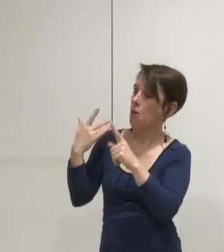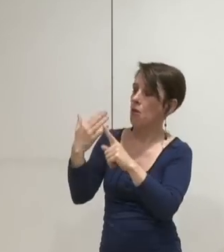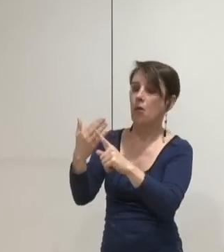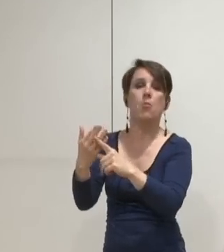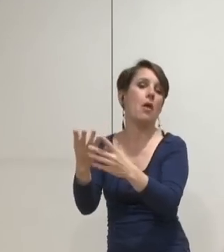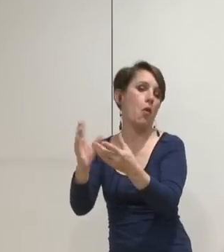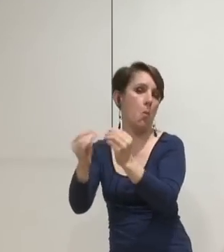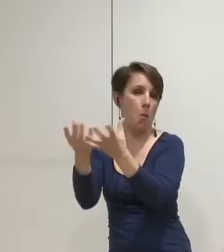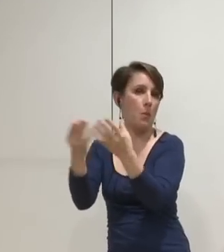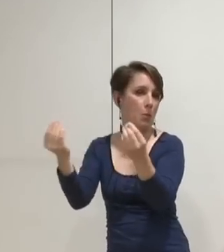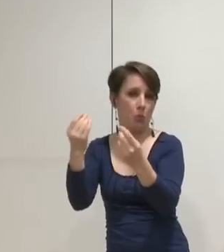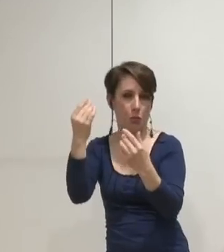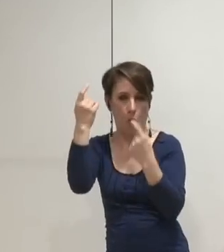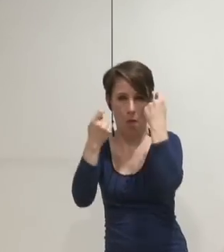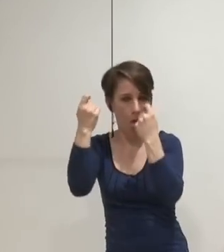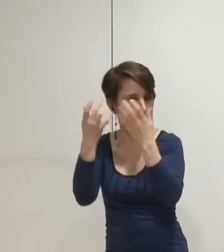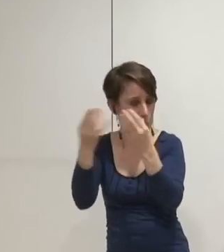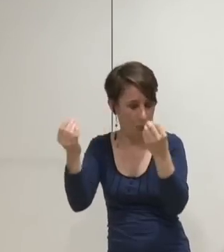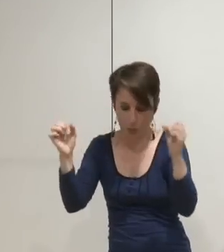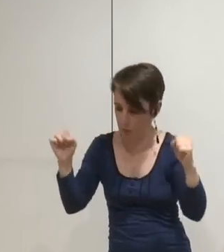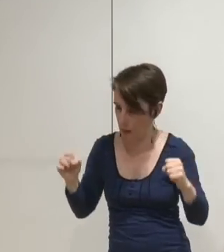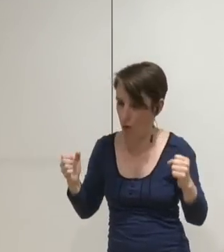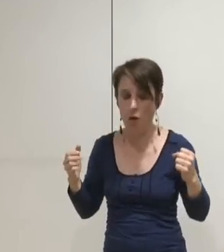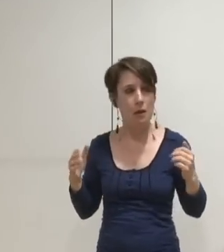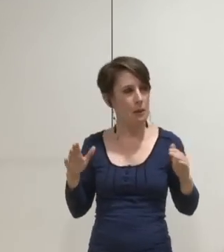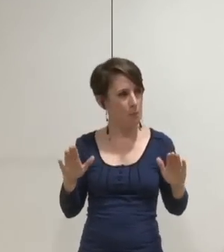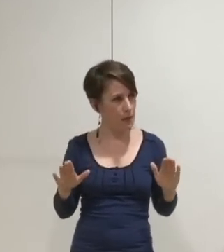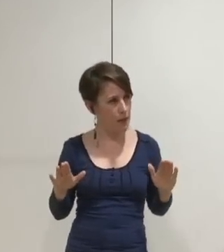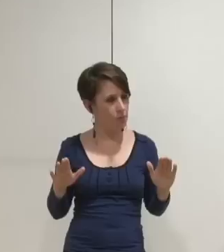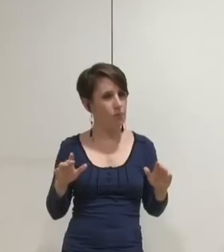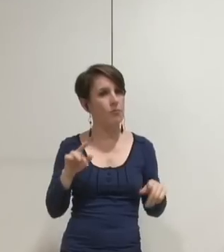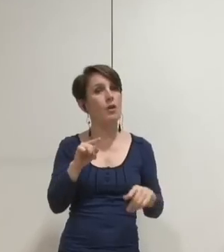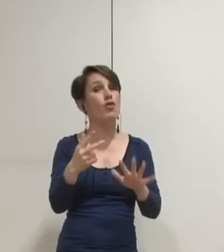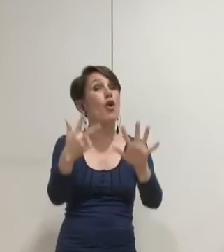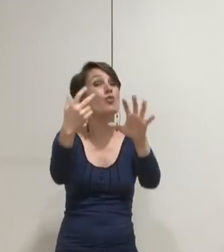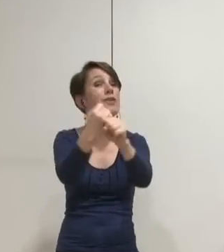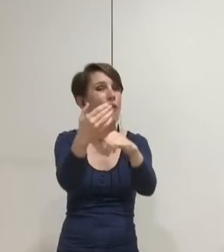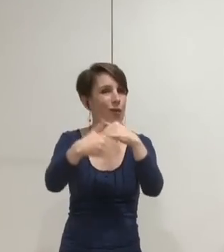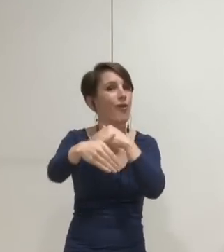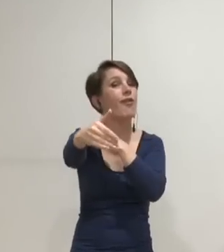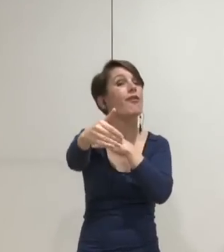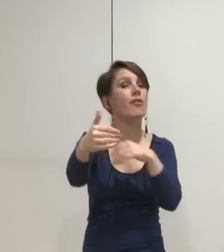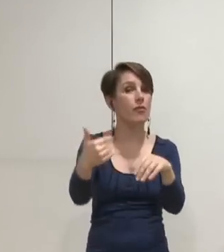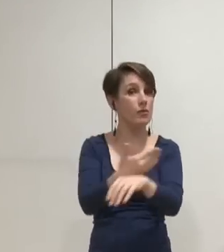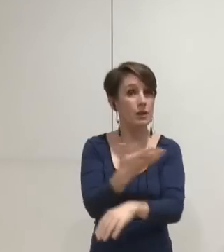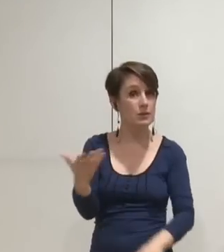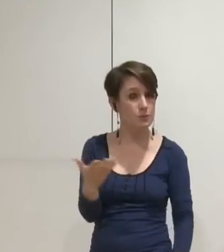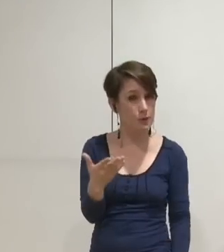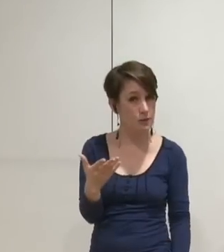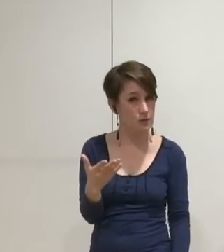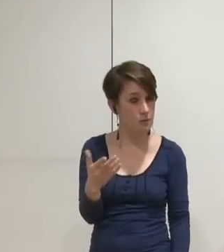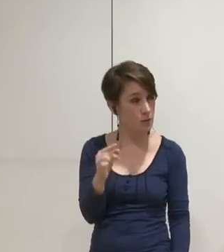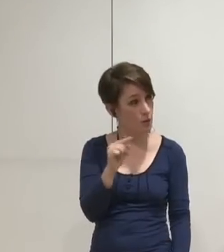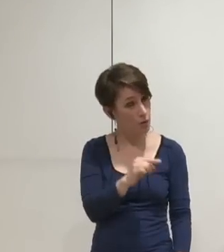affirmez votre volonté de gérer directement ce service public à la fin du contrat c'est-à-dire dans 8 ans avez-vous là aussi